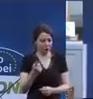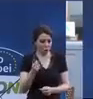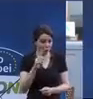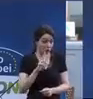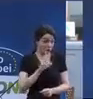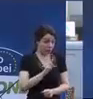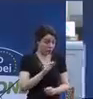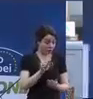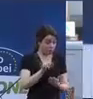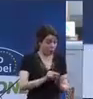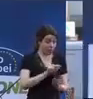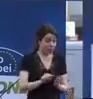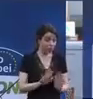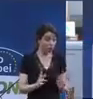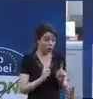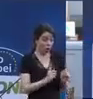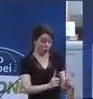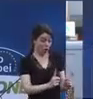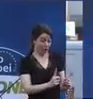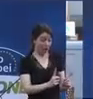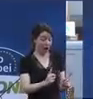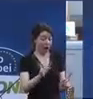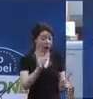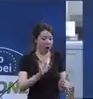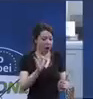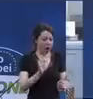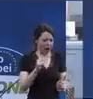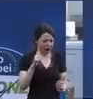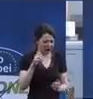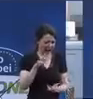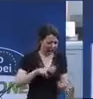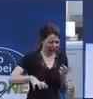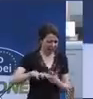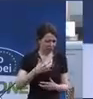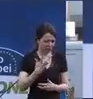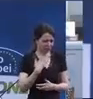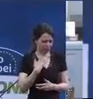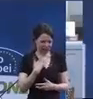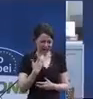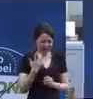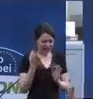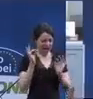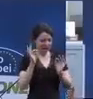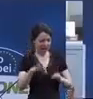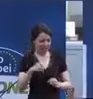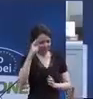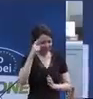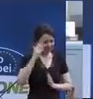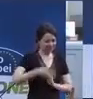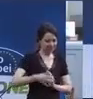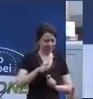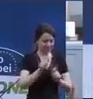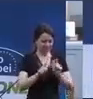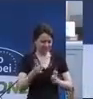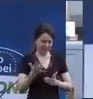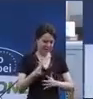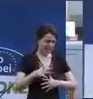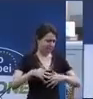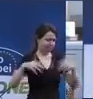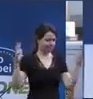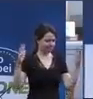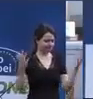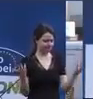stai dicendo votazione o il grado di concino mentale che stiamo configurando nelle persone a